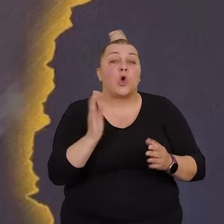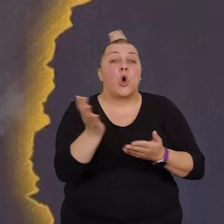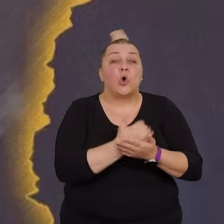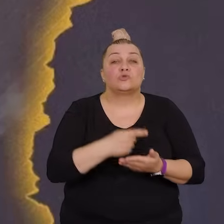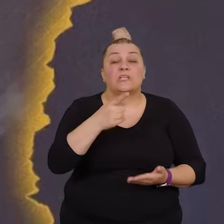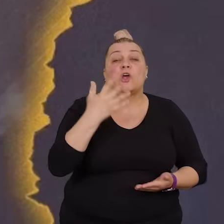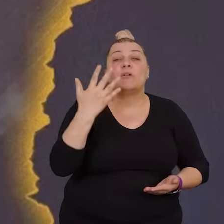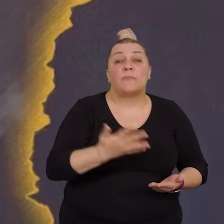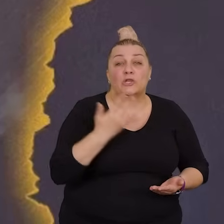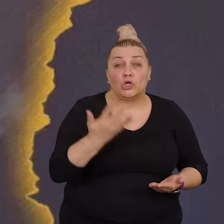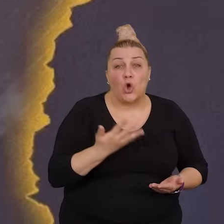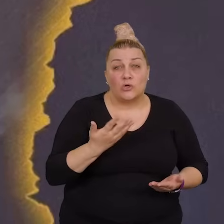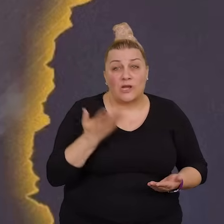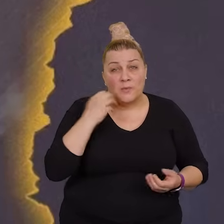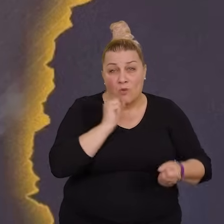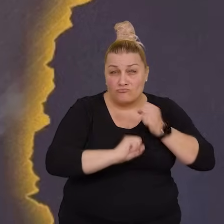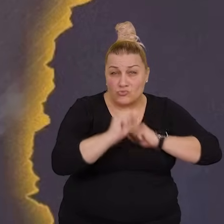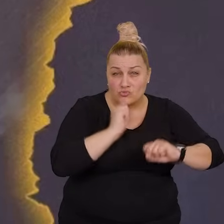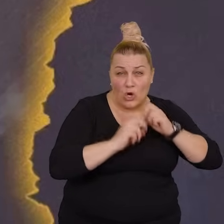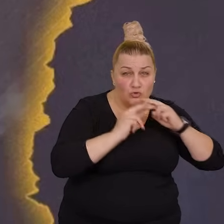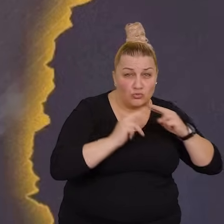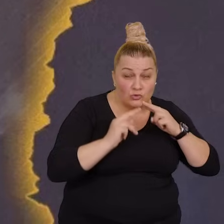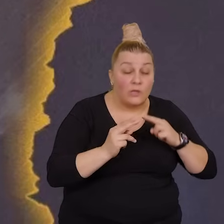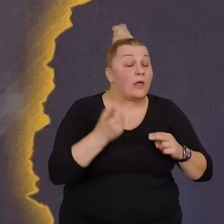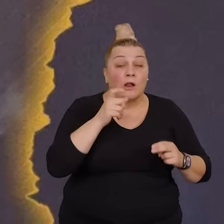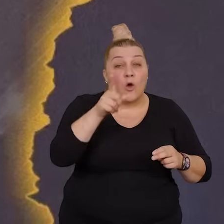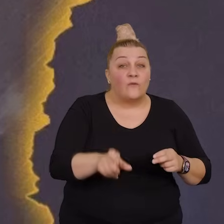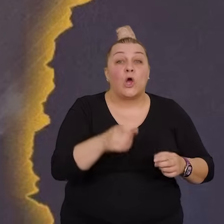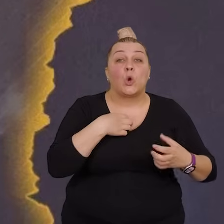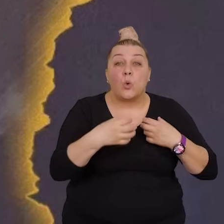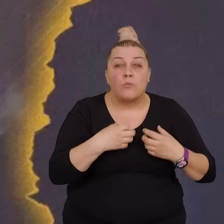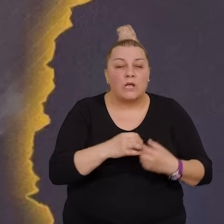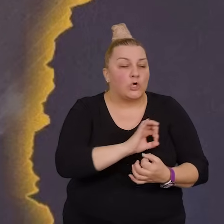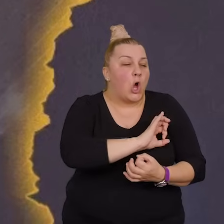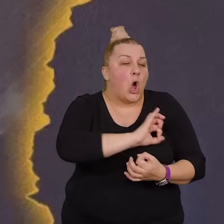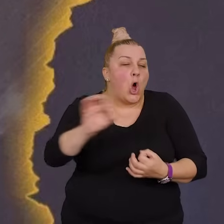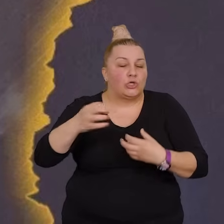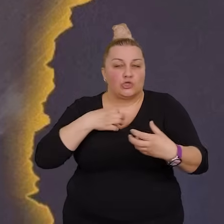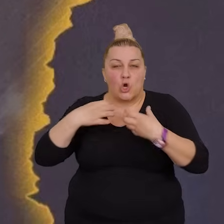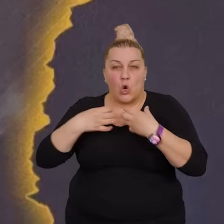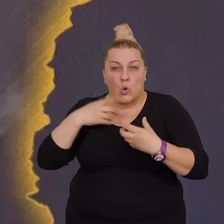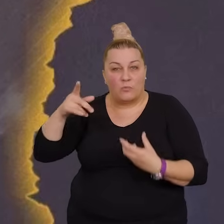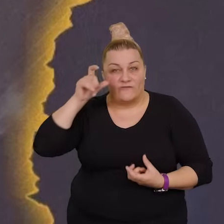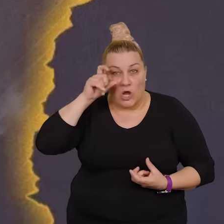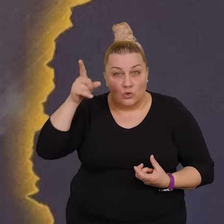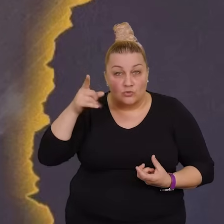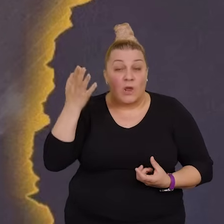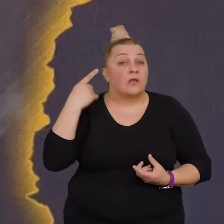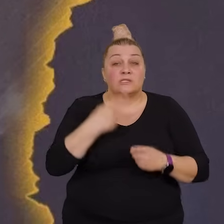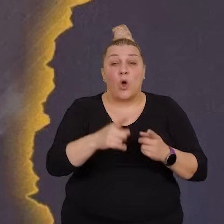ono što mi je najdraže od svega, on je sjajno odigrao Franju Tuđmana i meni je drago da je jedan dvostruki oskarovac i glumac koji